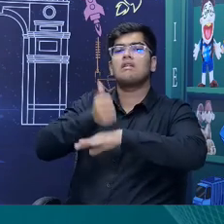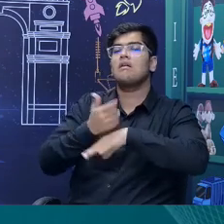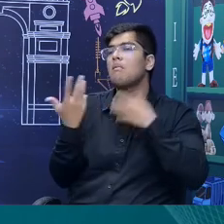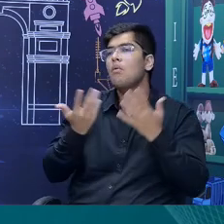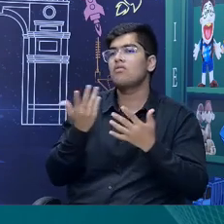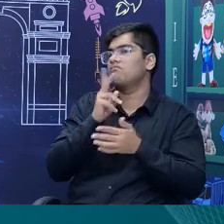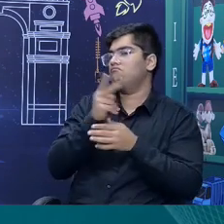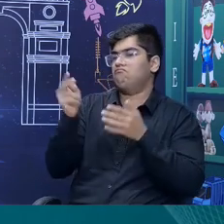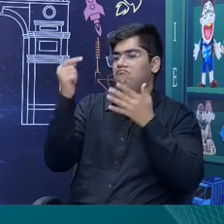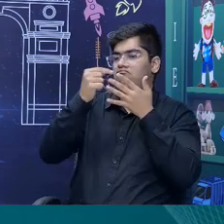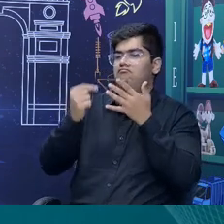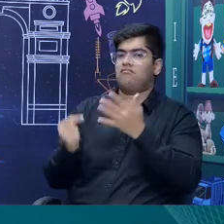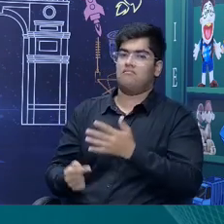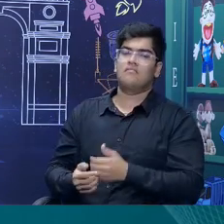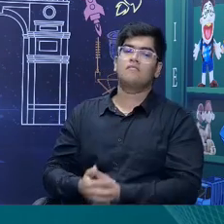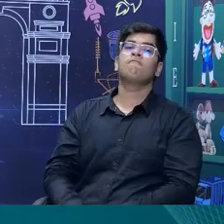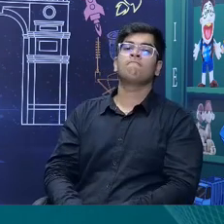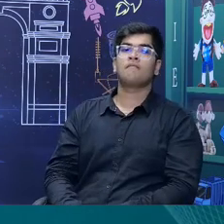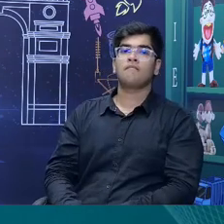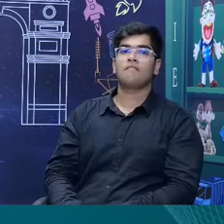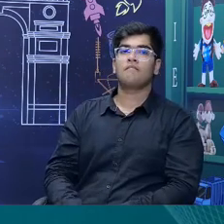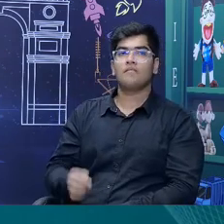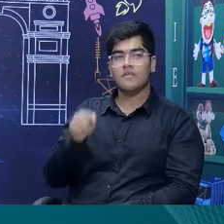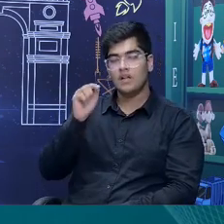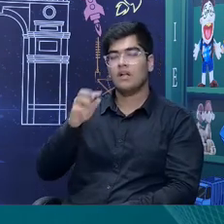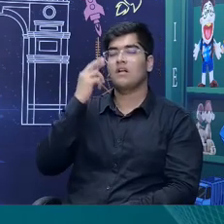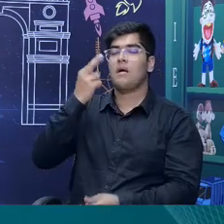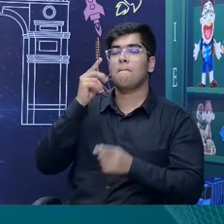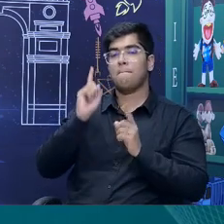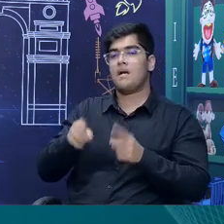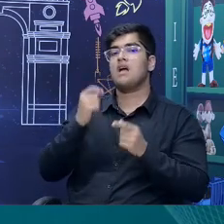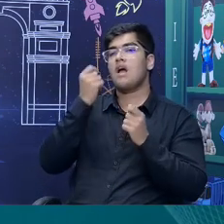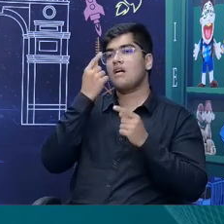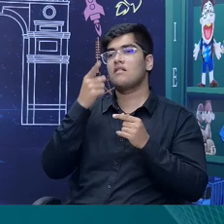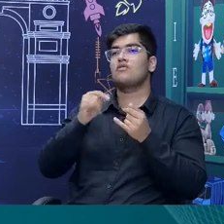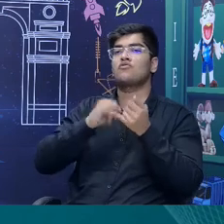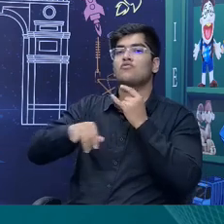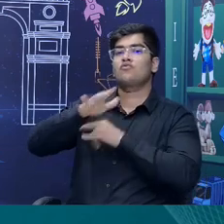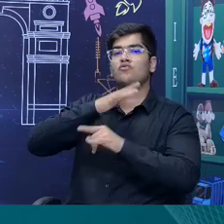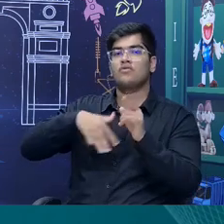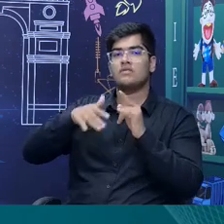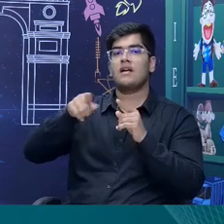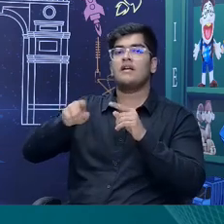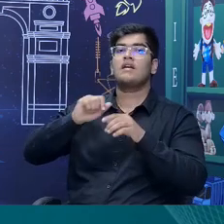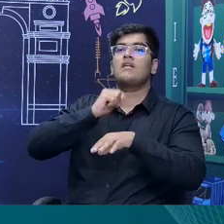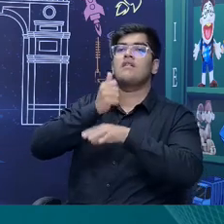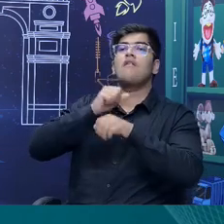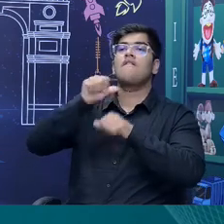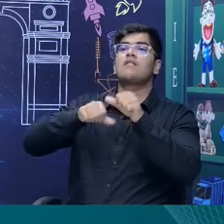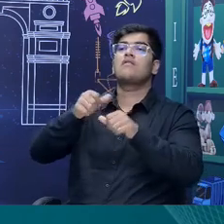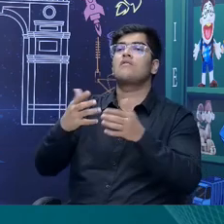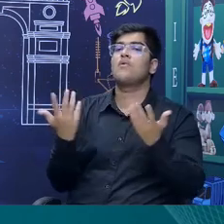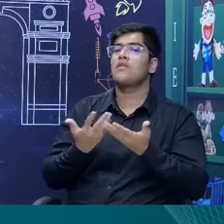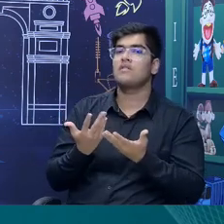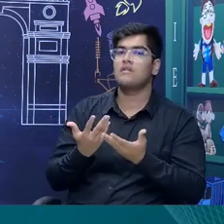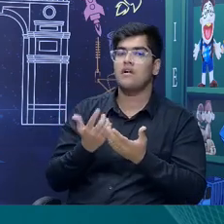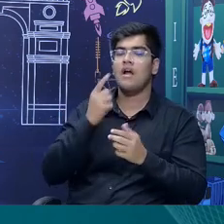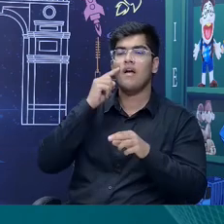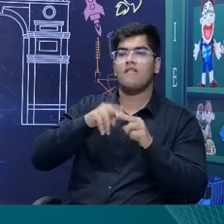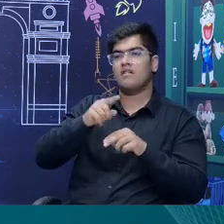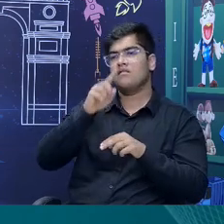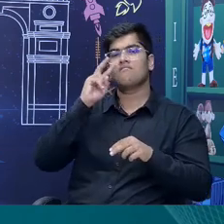राइट सो डेट इस वही तू अंडरस्टैंड डी फंक्शनिंग ऑफ डी सोसाइटी वे नीड वे टर्मिनोलॉजी पर एग्जांपल आईएफ यू लुक आते मी